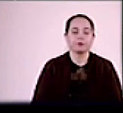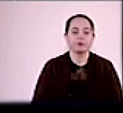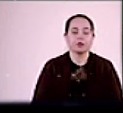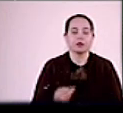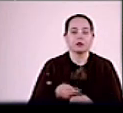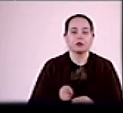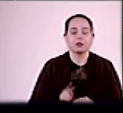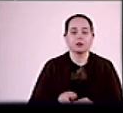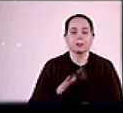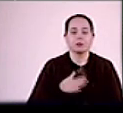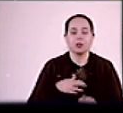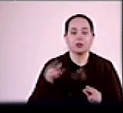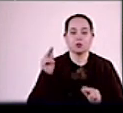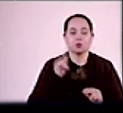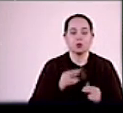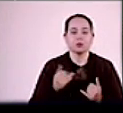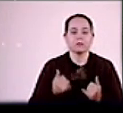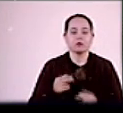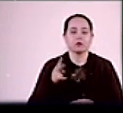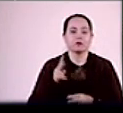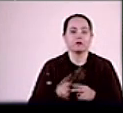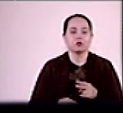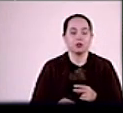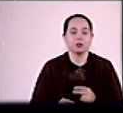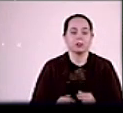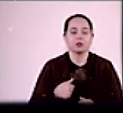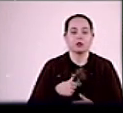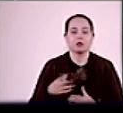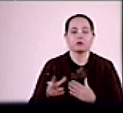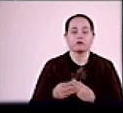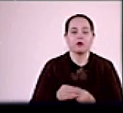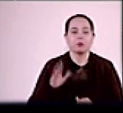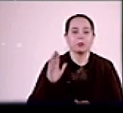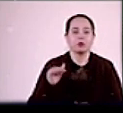137. На этом наш урок сегодня с вами завершается. Я